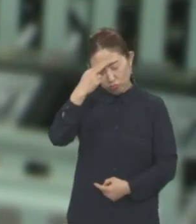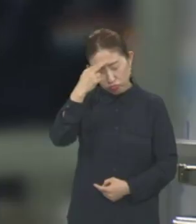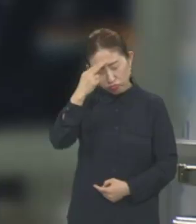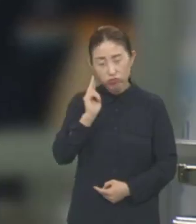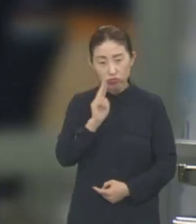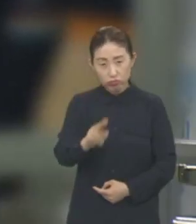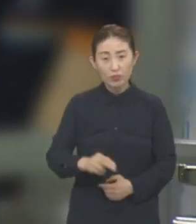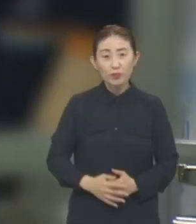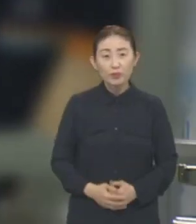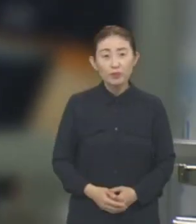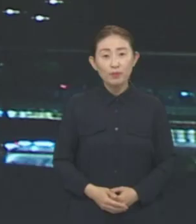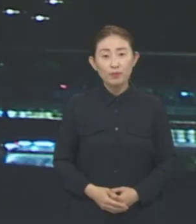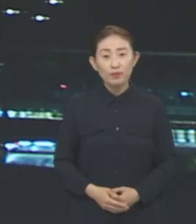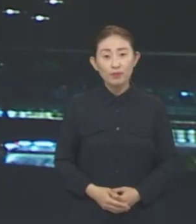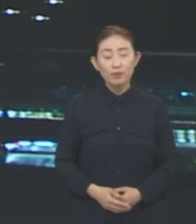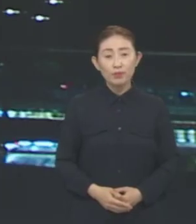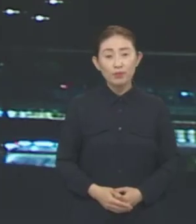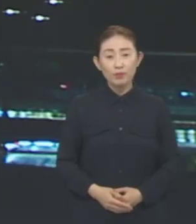계속됐습니다.